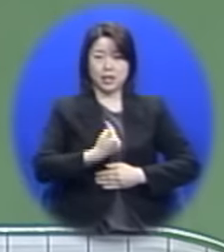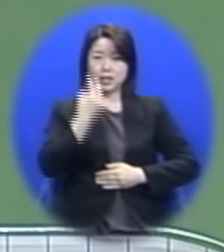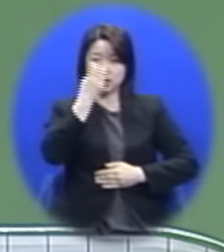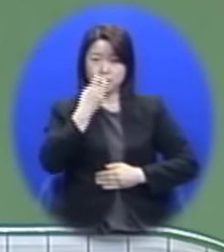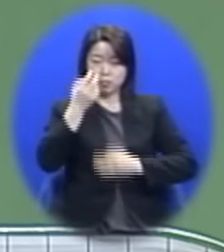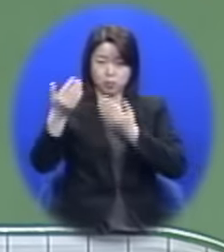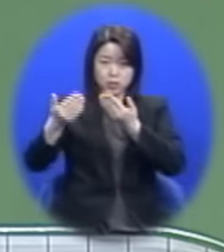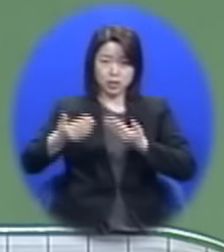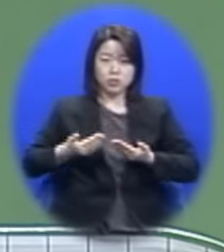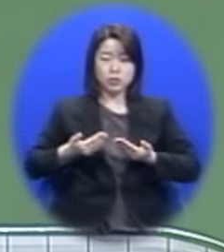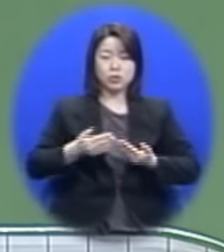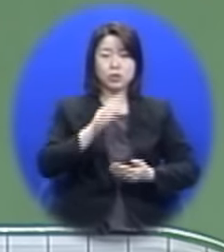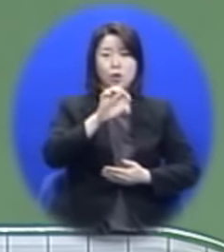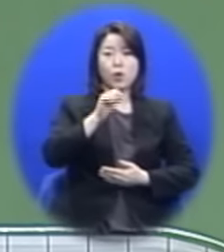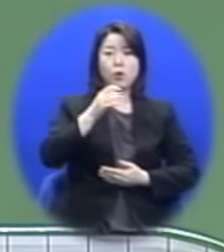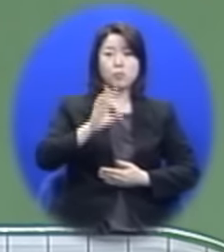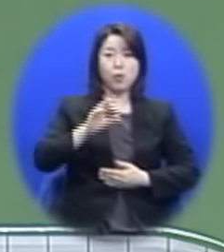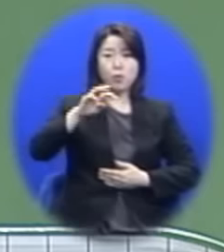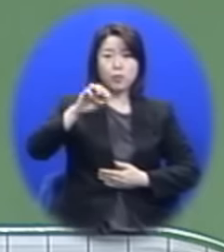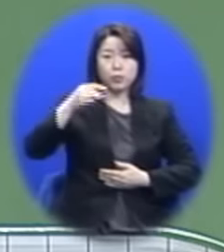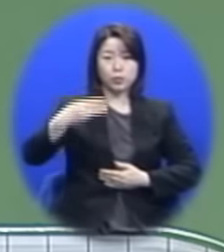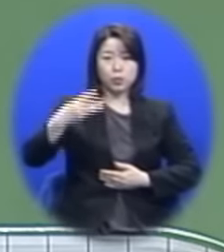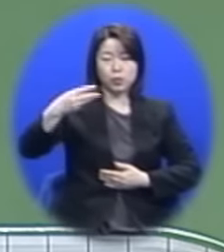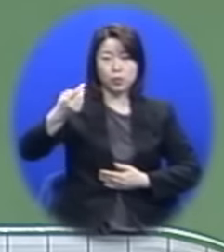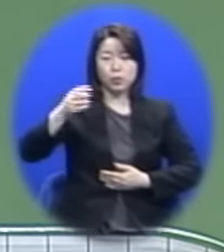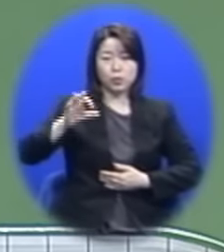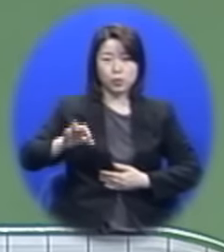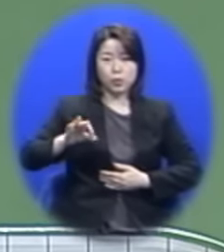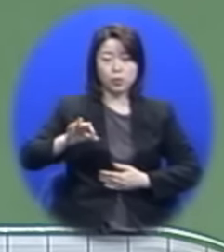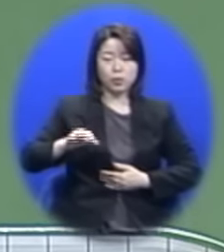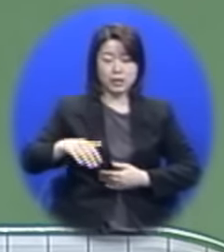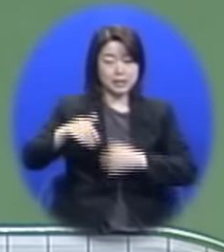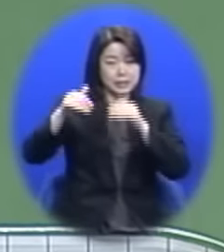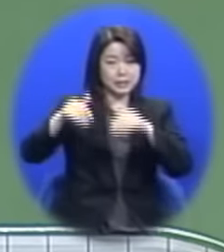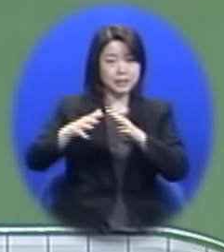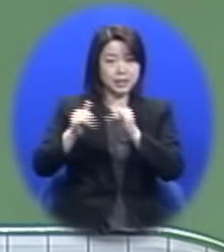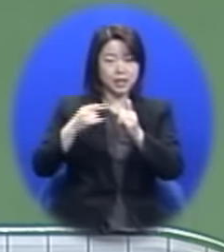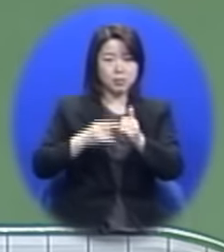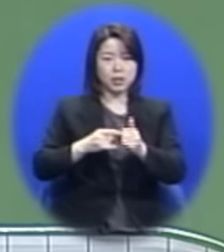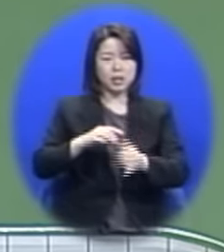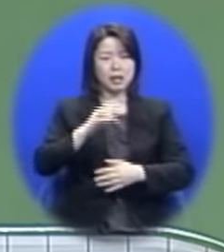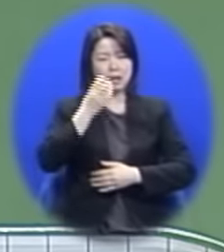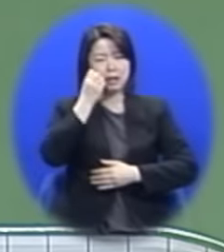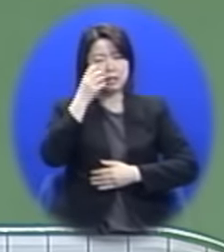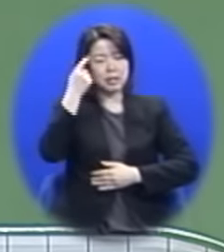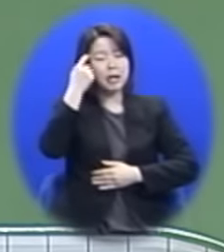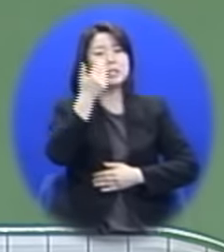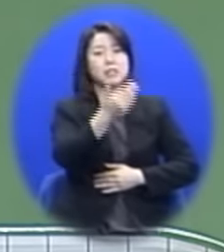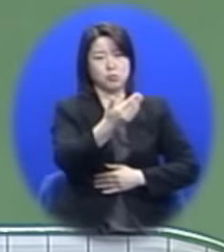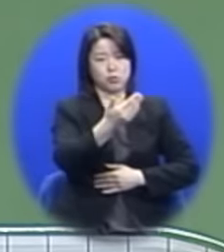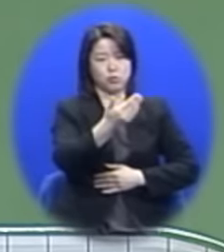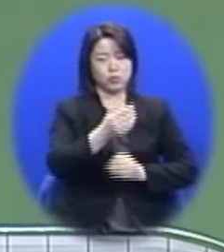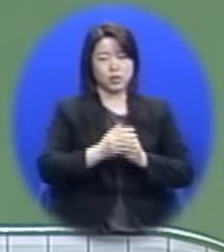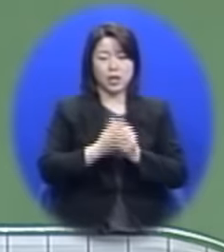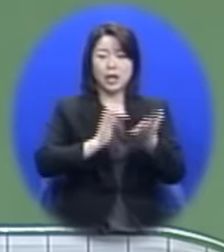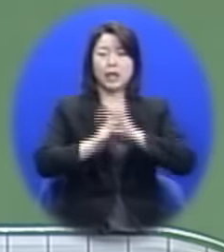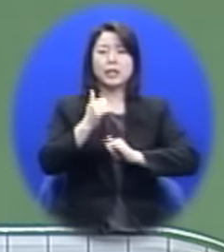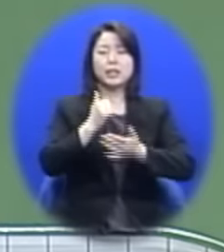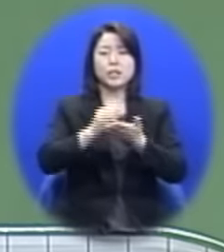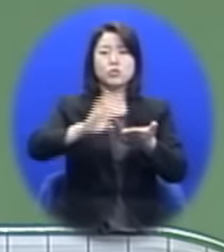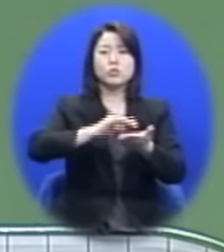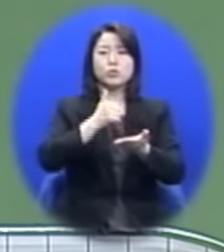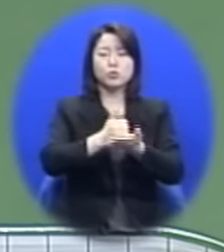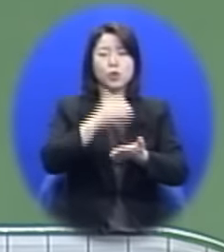백작에게 생뚱 같은 질문을 했습니다. 예수 그리스도가 누구였는지 내게 말해줄 수